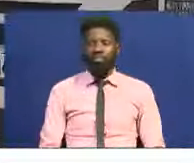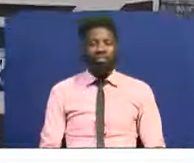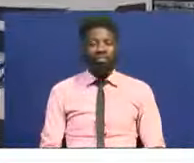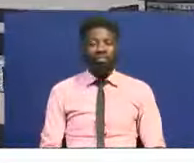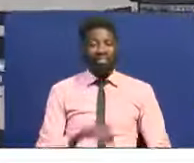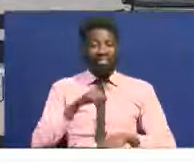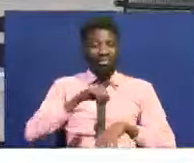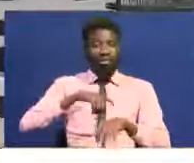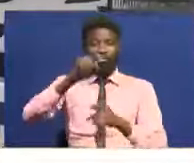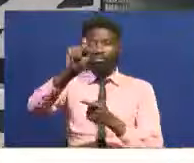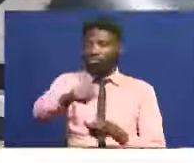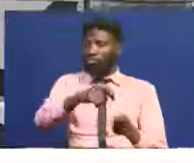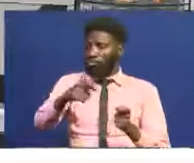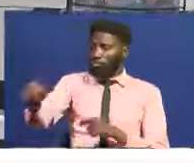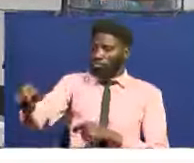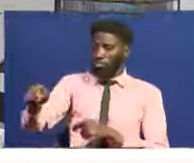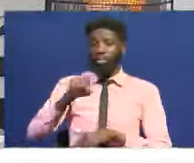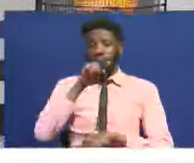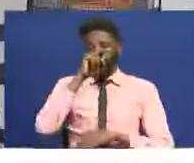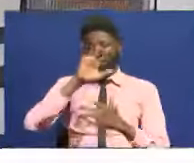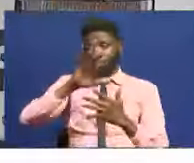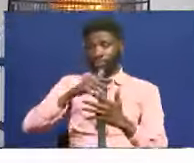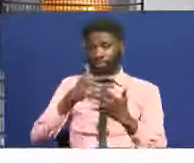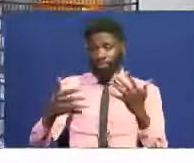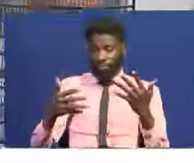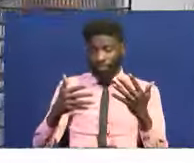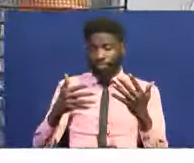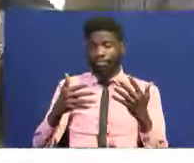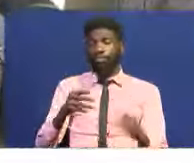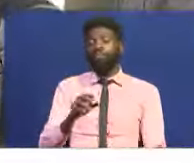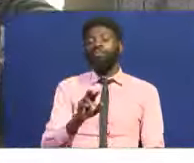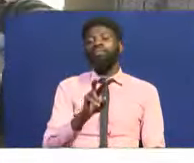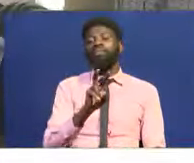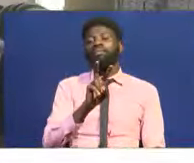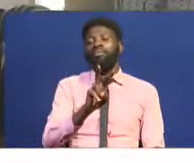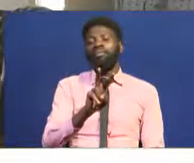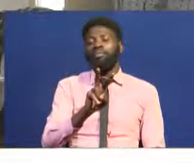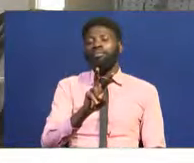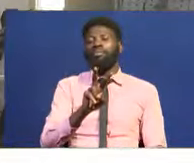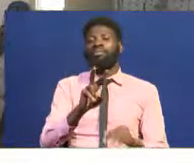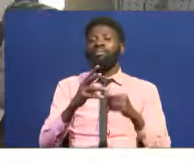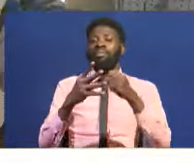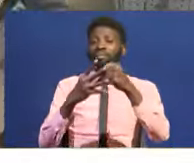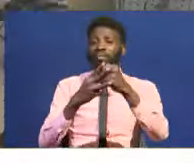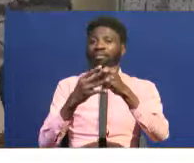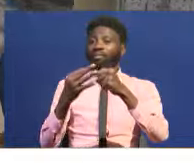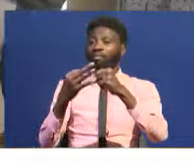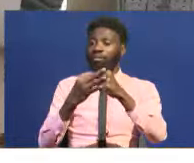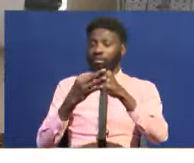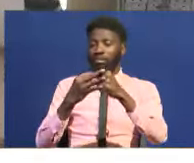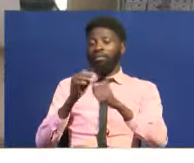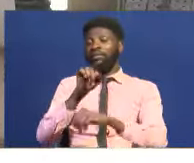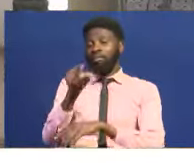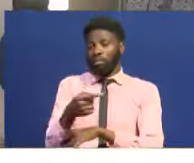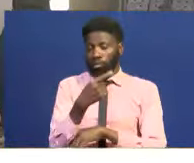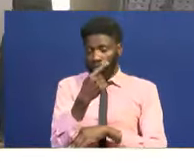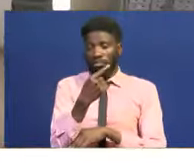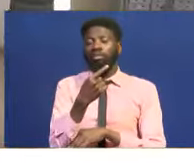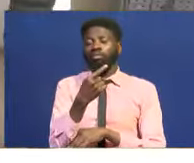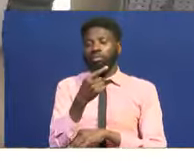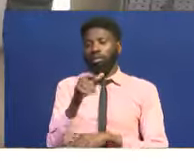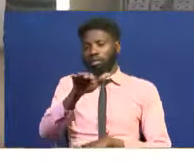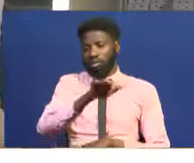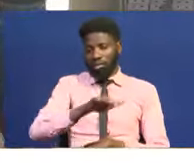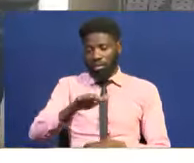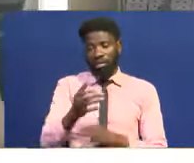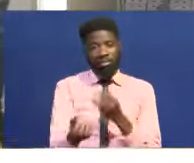Akiongea wakati wa kutoa na kusambaza neti hizo 1298 katika kaunti ndogo tatu za Baringo, afisa mkuu mtendaji wa